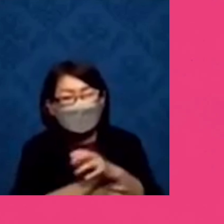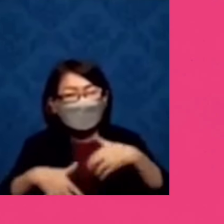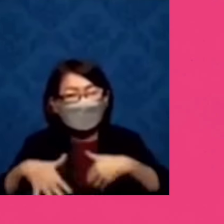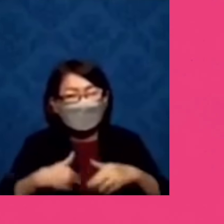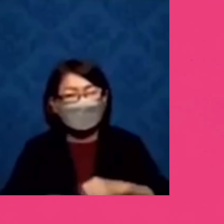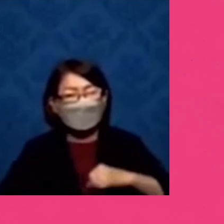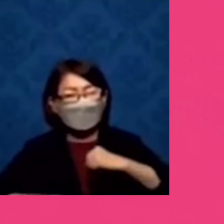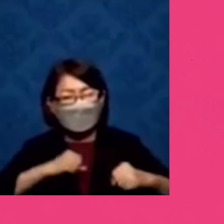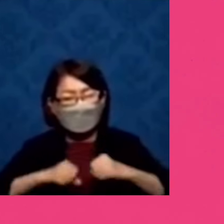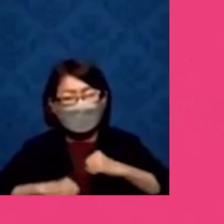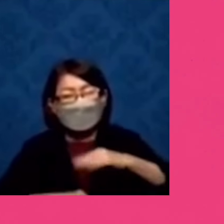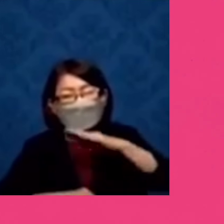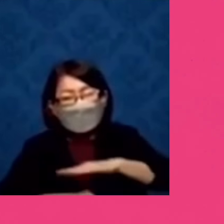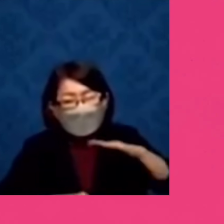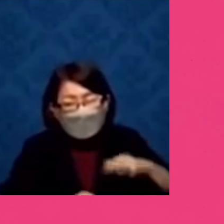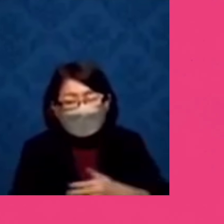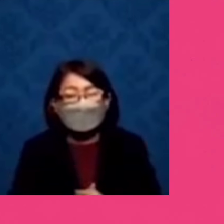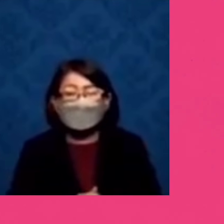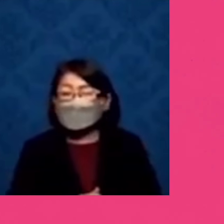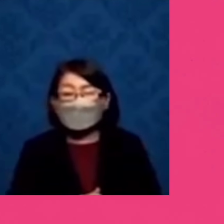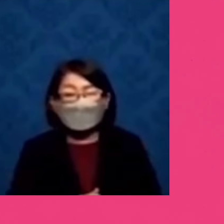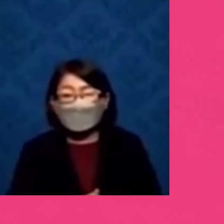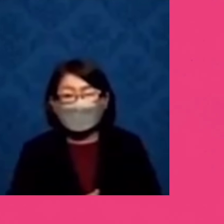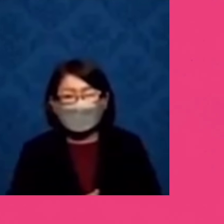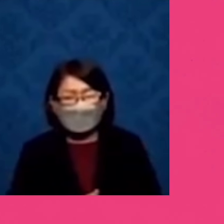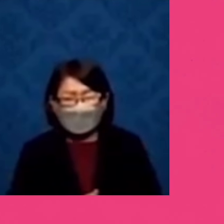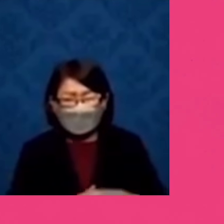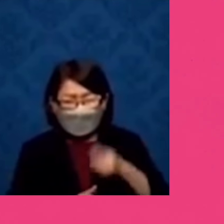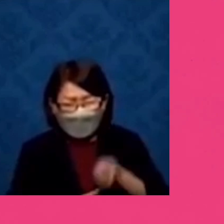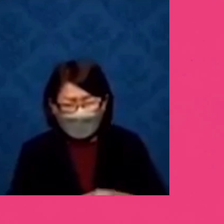ชนเด็กแล้วไม่ใช่ที่ควรจะไปกันไหมล่ะครับ